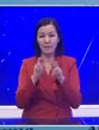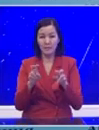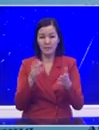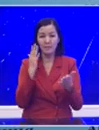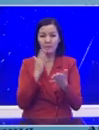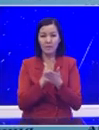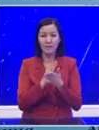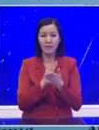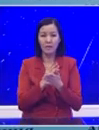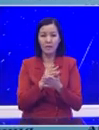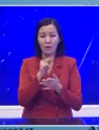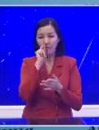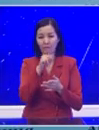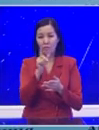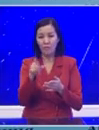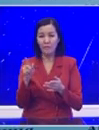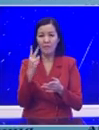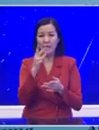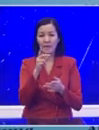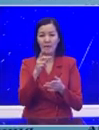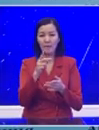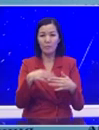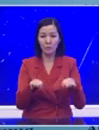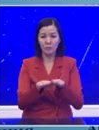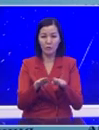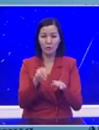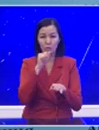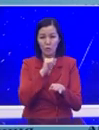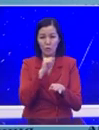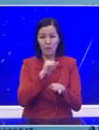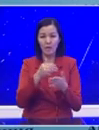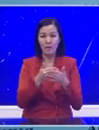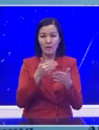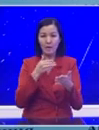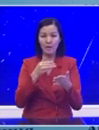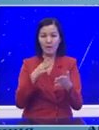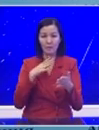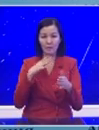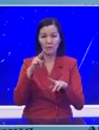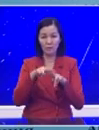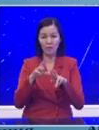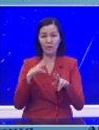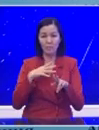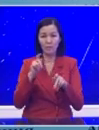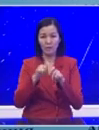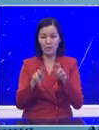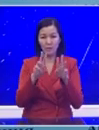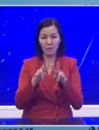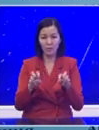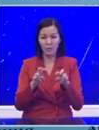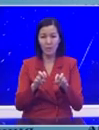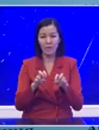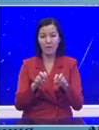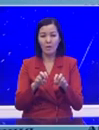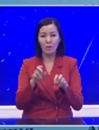үстінде. Күдіктілердің екеуі осыған ұқсас қылмыстарды жасағандар үшін бұрын соңды сотталған. Тінту кезінде сезіктілерден